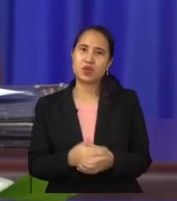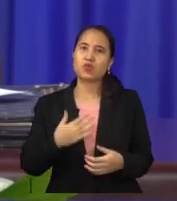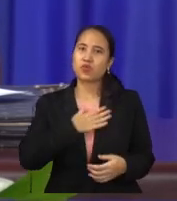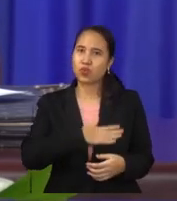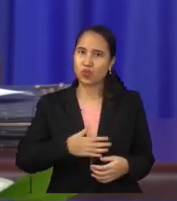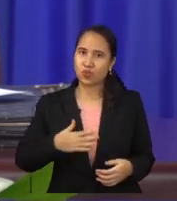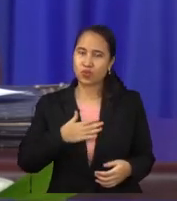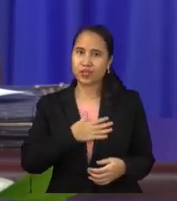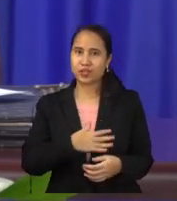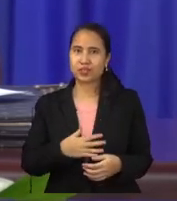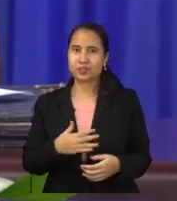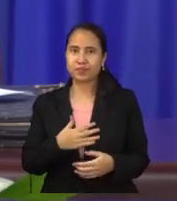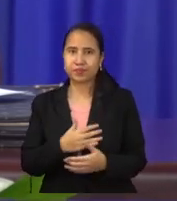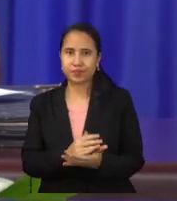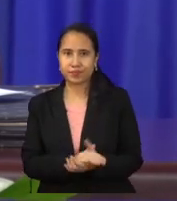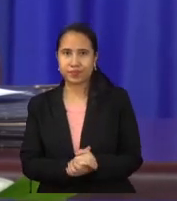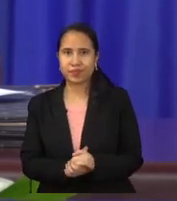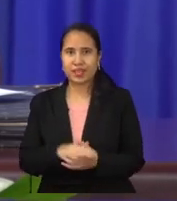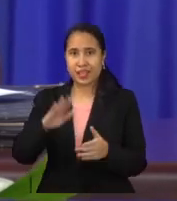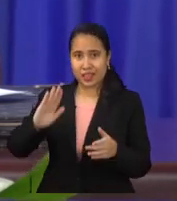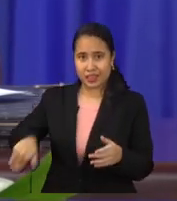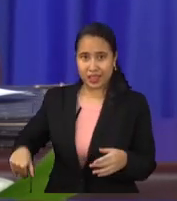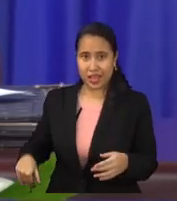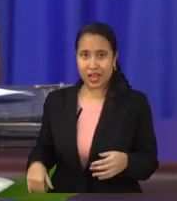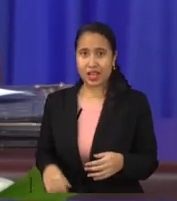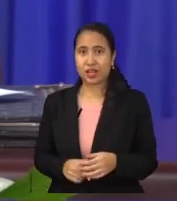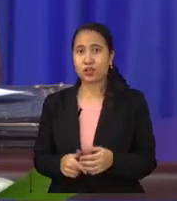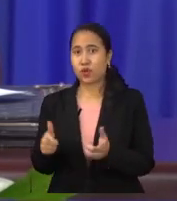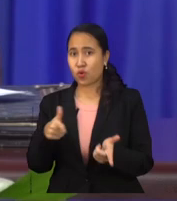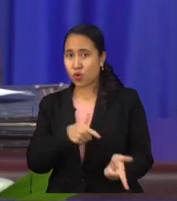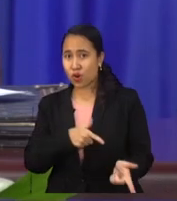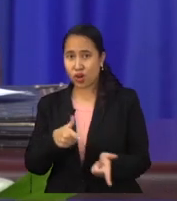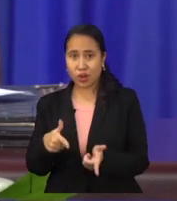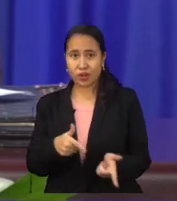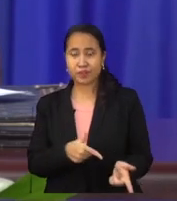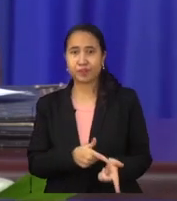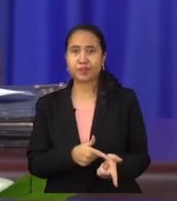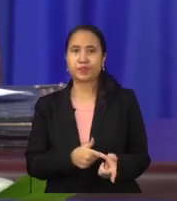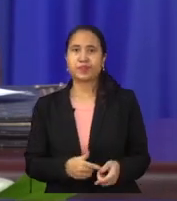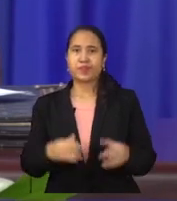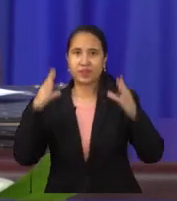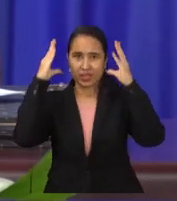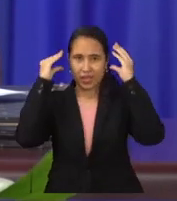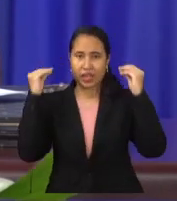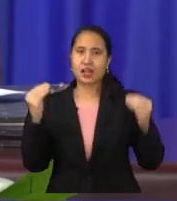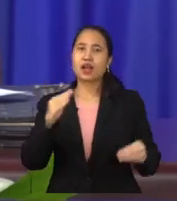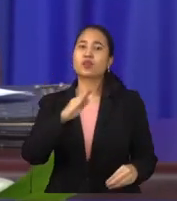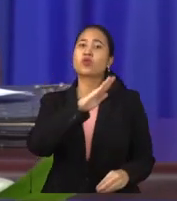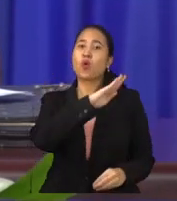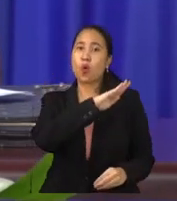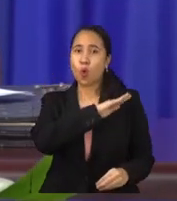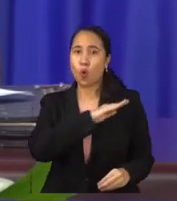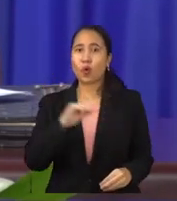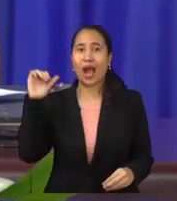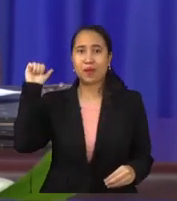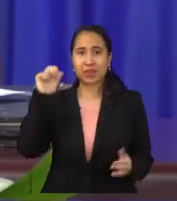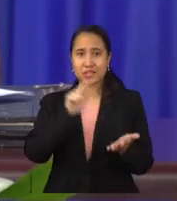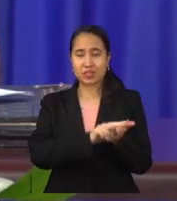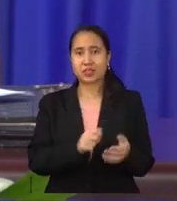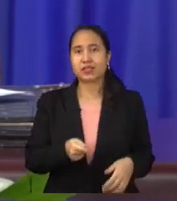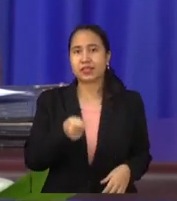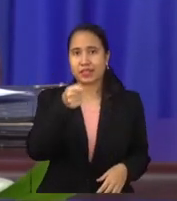voortgekomen. Na de oorlog is in Nederlands-Indië voor politieke delicten eveneens amnestie verleend.